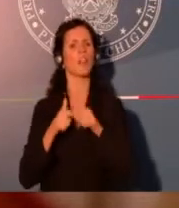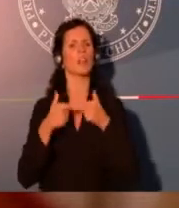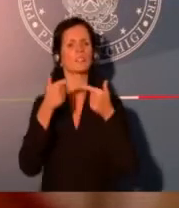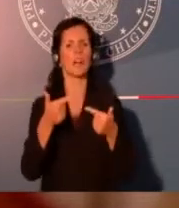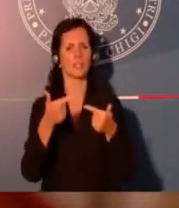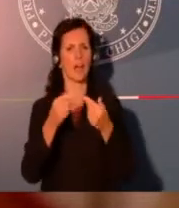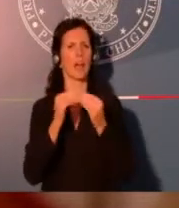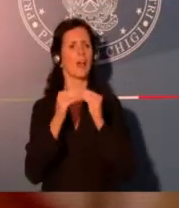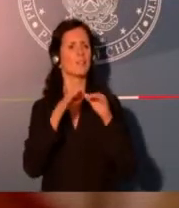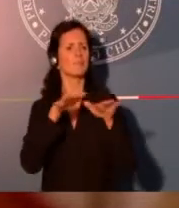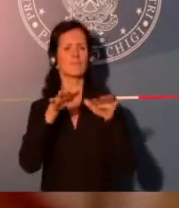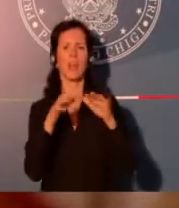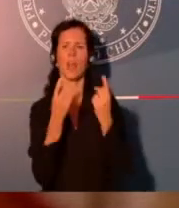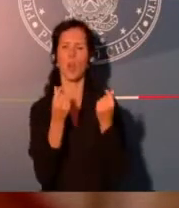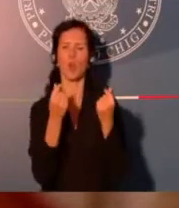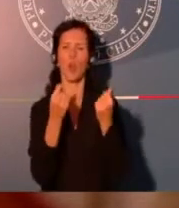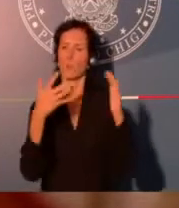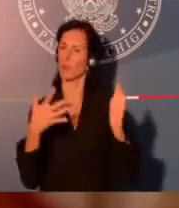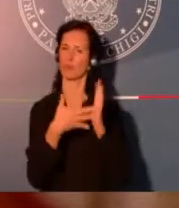l'intero tessuto economico.